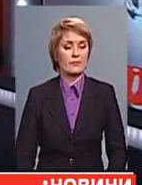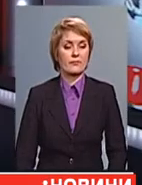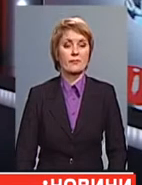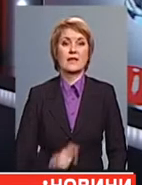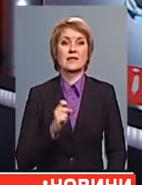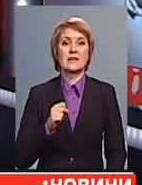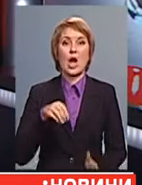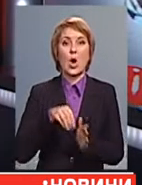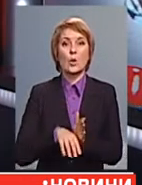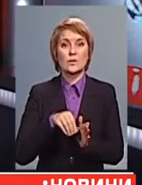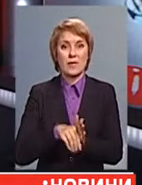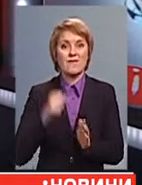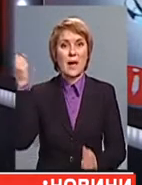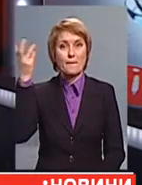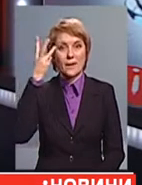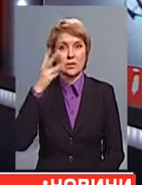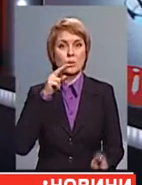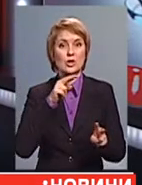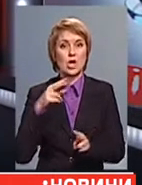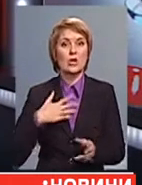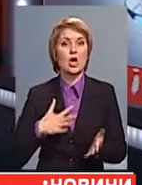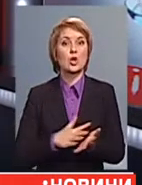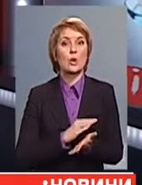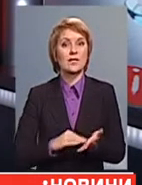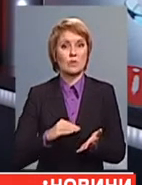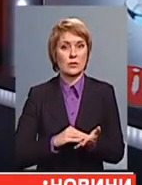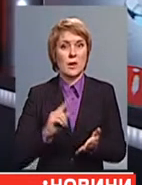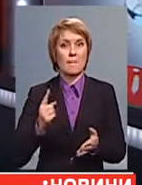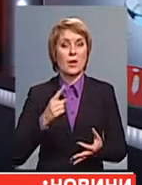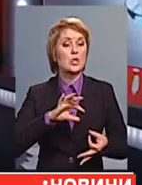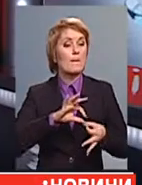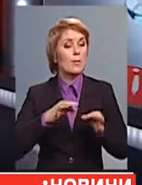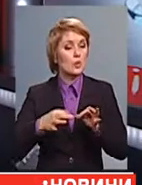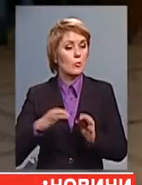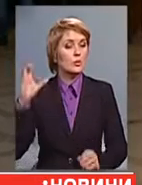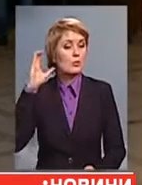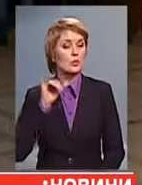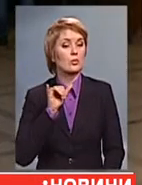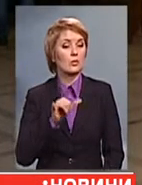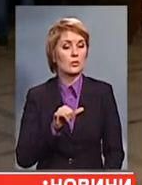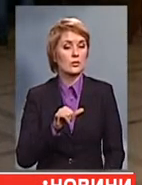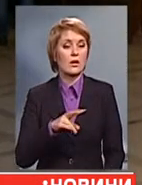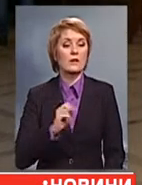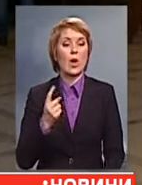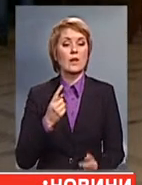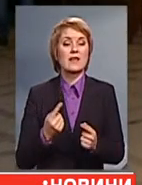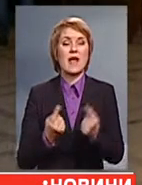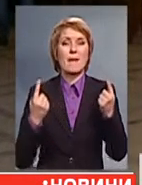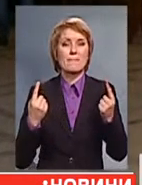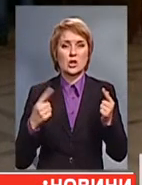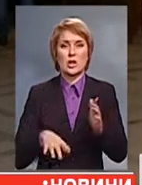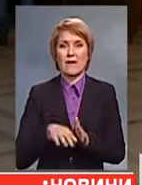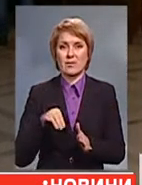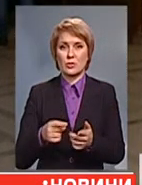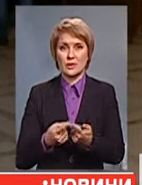За голосуванням у Хмельницькому стежить Лариса Світловська. Перші подробиці почуємо від неї. Ми на одній з найбільших виборчих